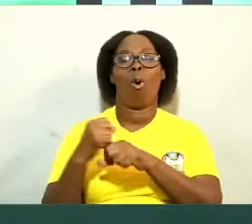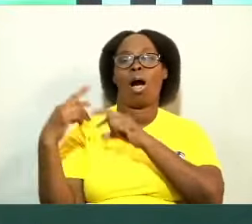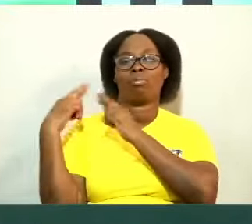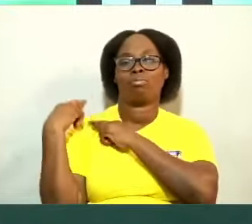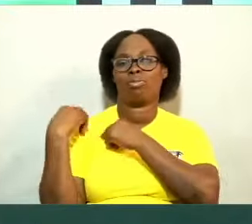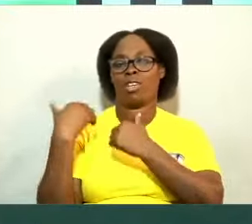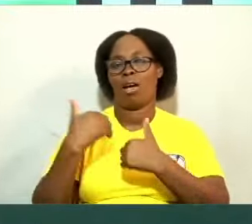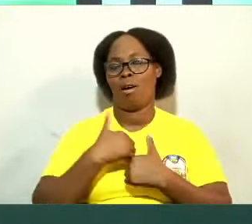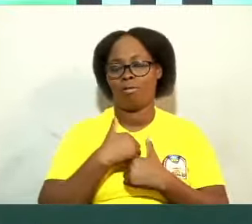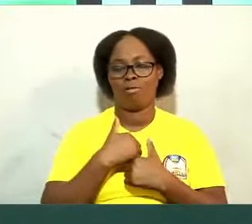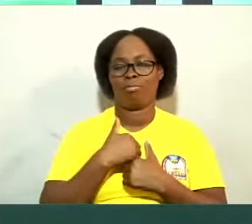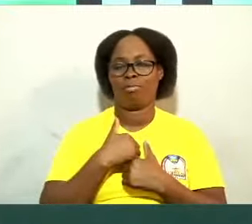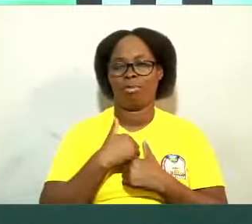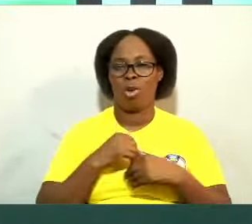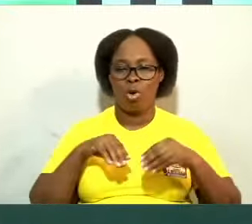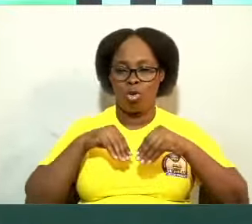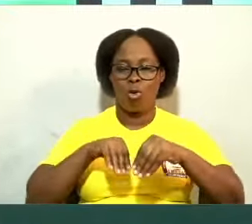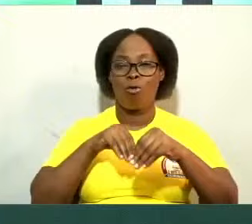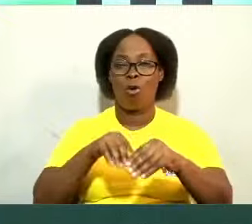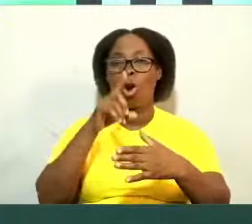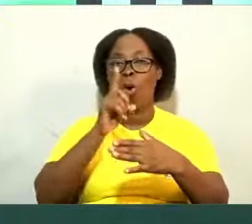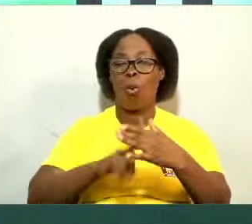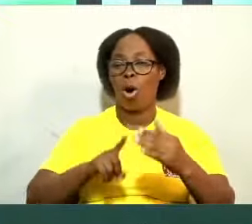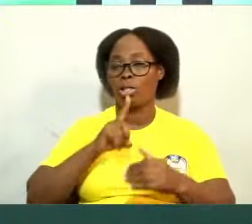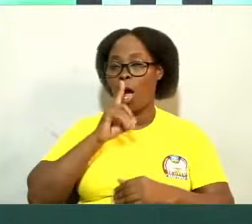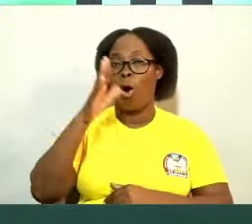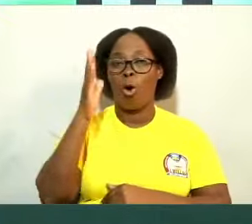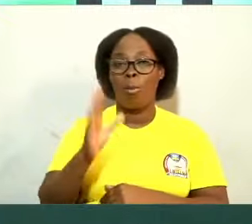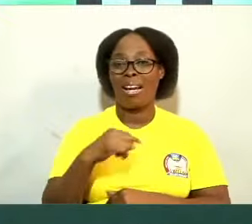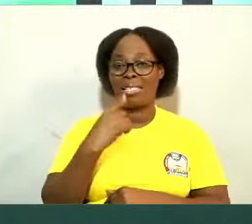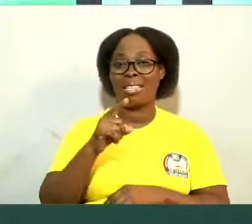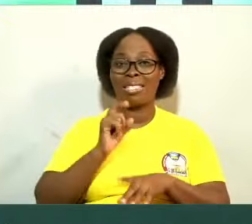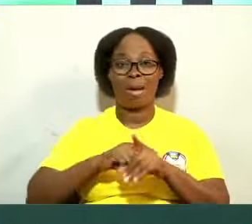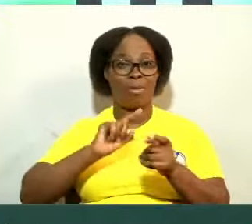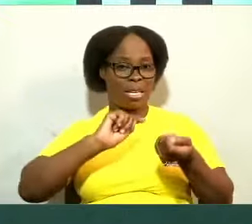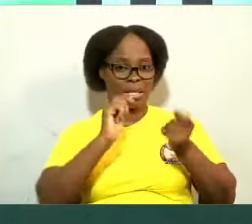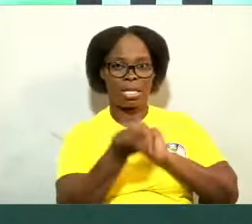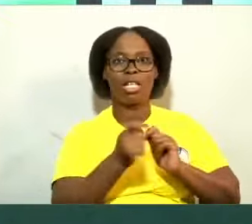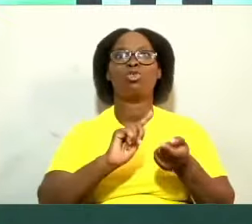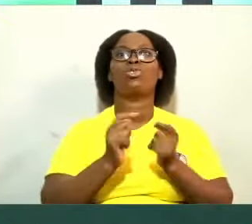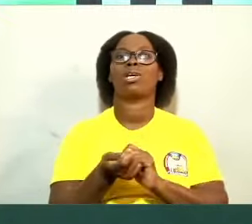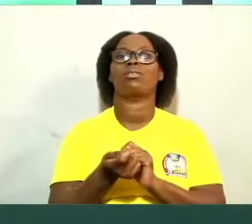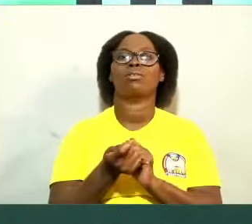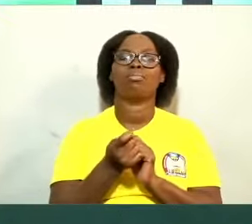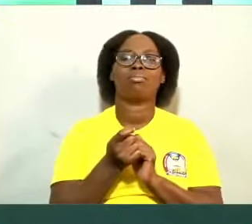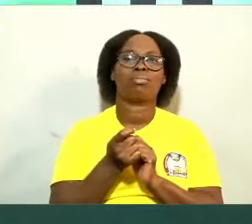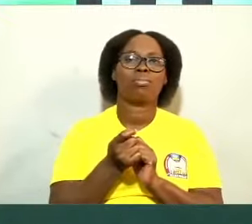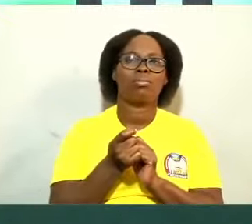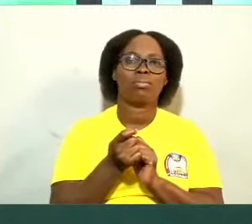sharti la kamanda. Akisema nyuma geuka, unageuka, sio unahoji kwa nini tunageuka.